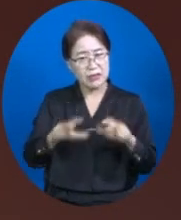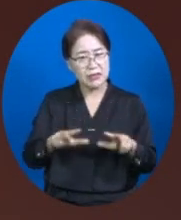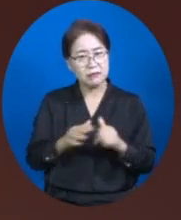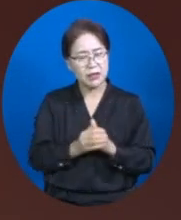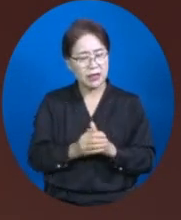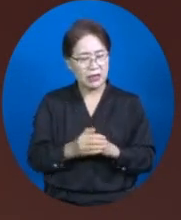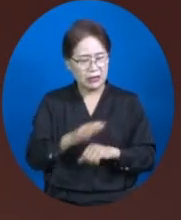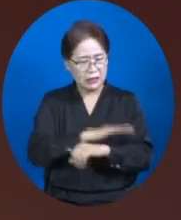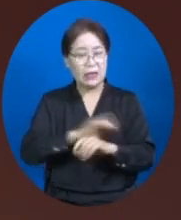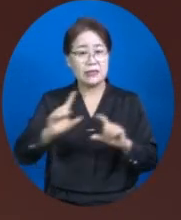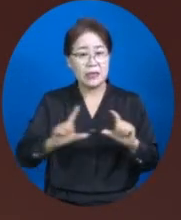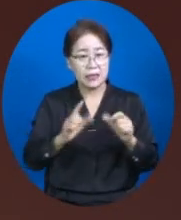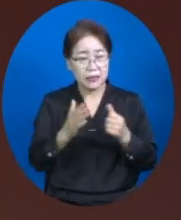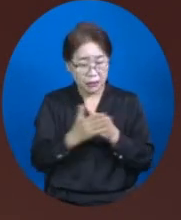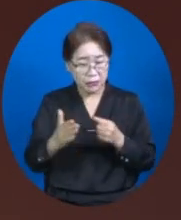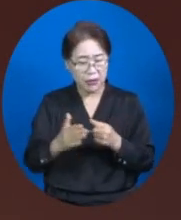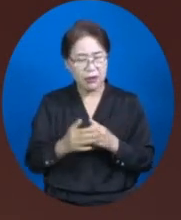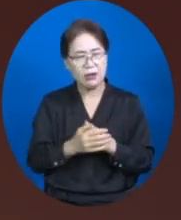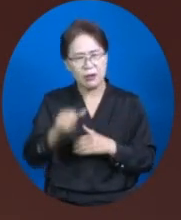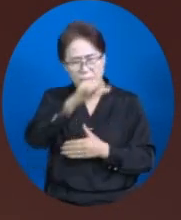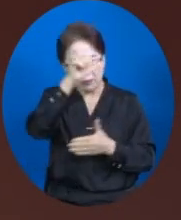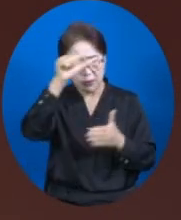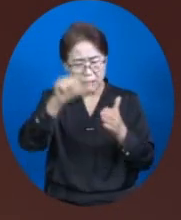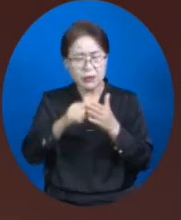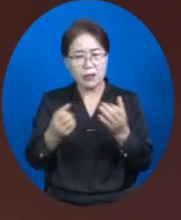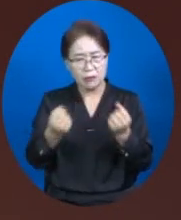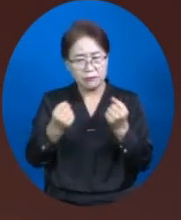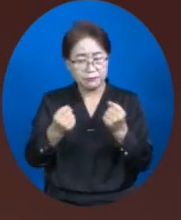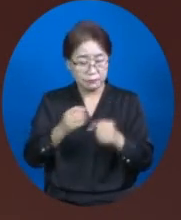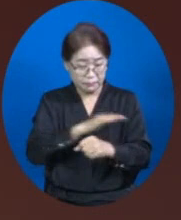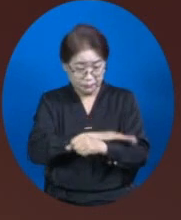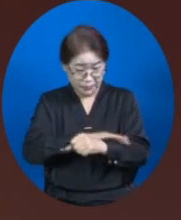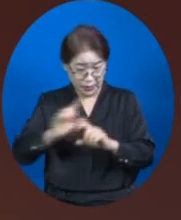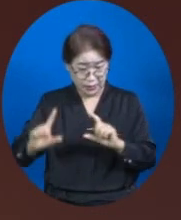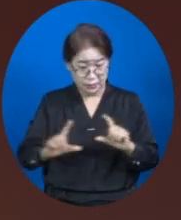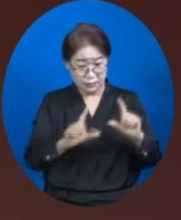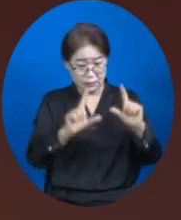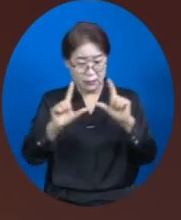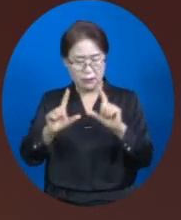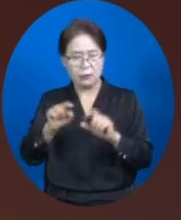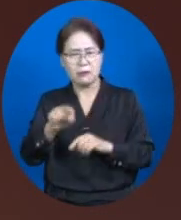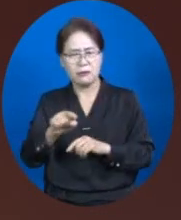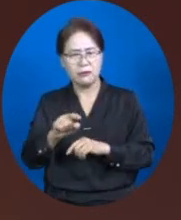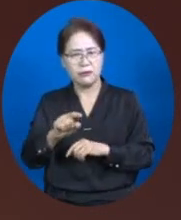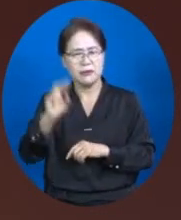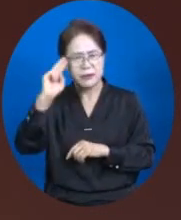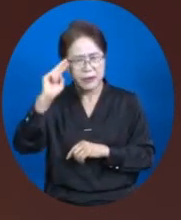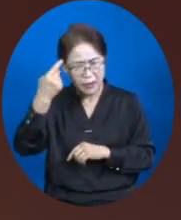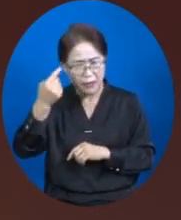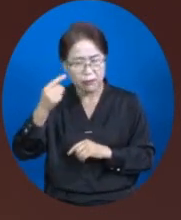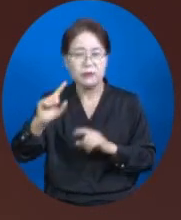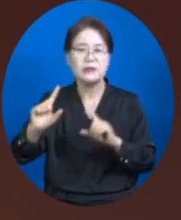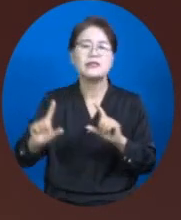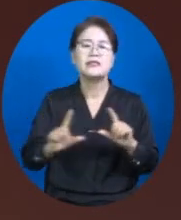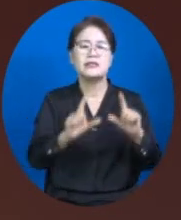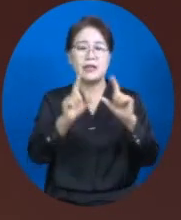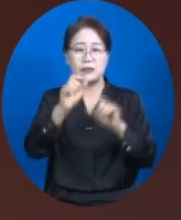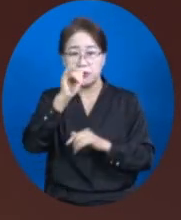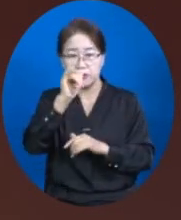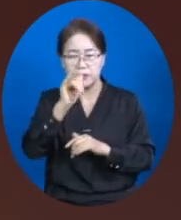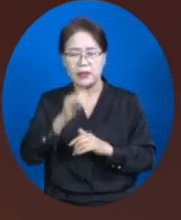내가 잘 나가니까 평생을 건강하게 잘 살 것으로 생각하는 사람들이 있다는 거예요